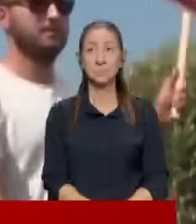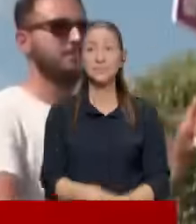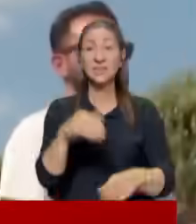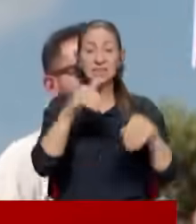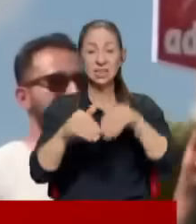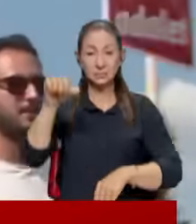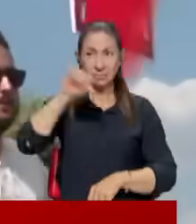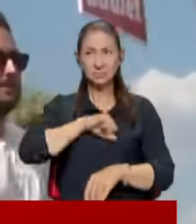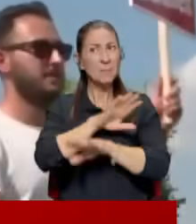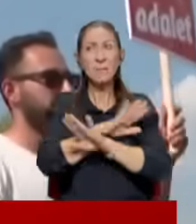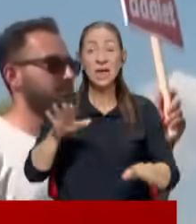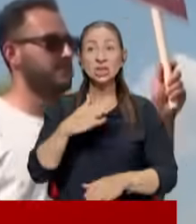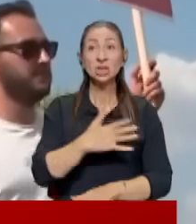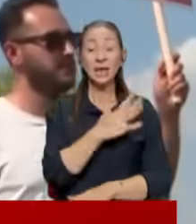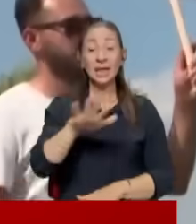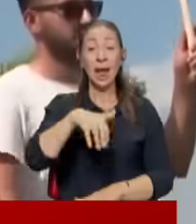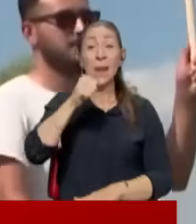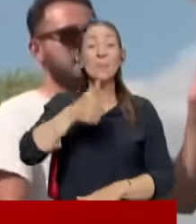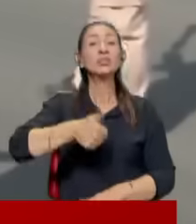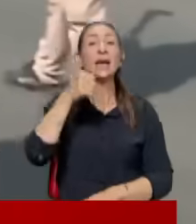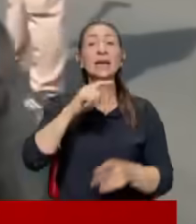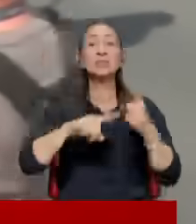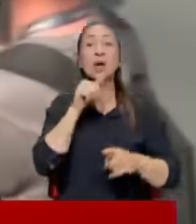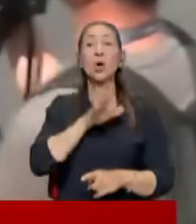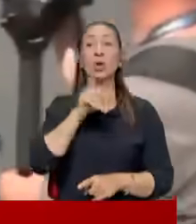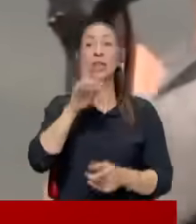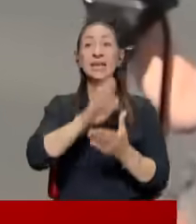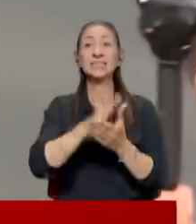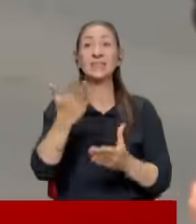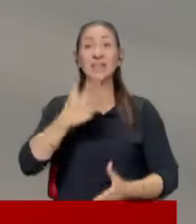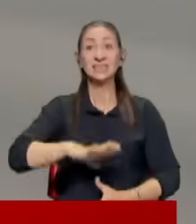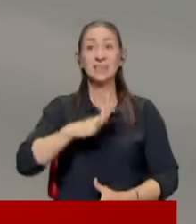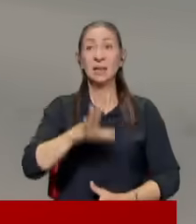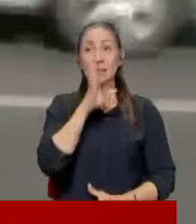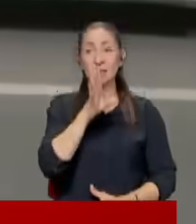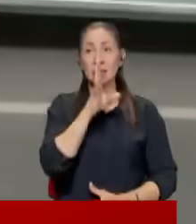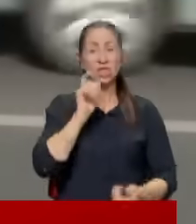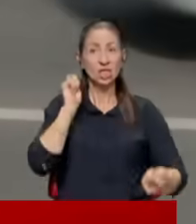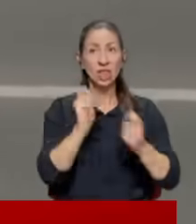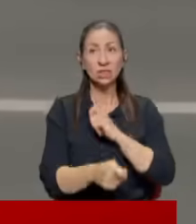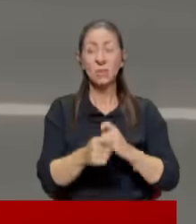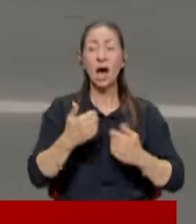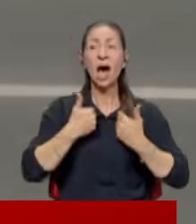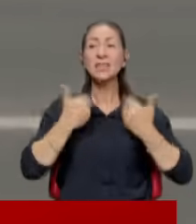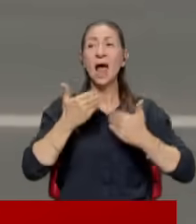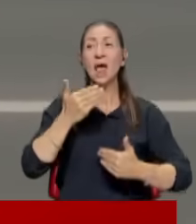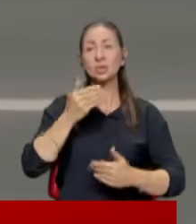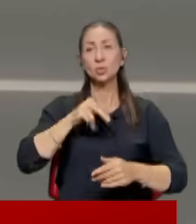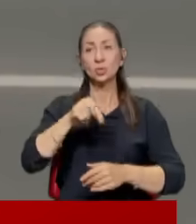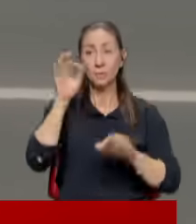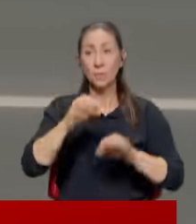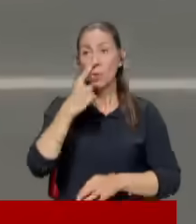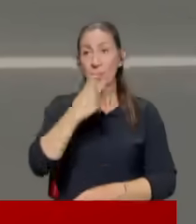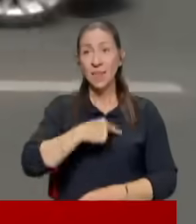Seçim yenilgisinin ardından CHP Genel Başkanı Kemal Kılıçdaroğlu'nun istifasını talep ederek değişim ve adalet yürüyüşü başlatan